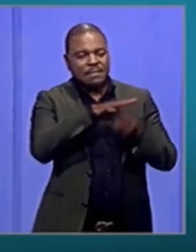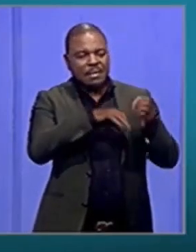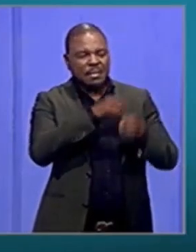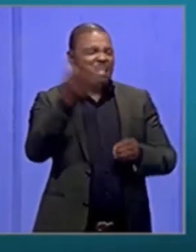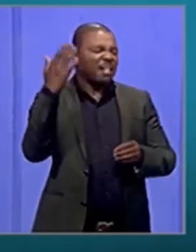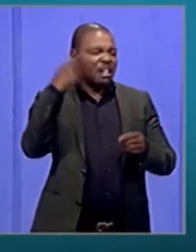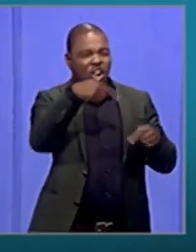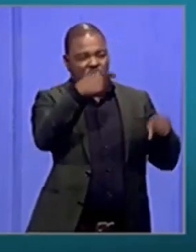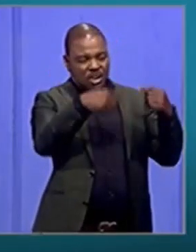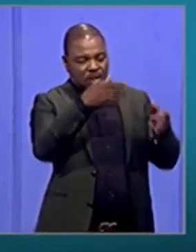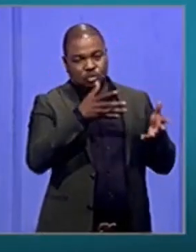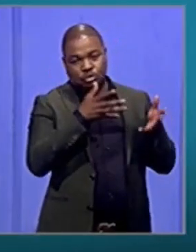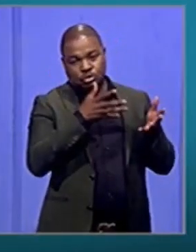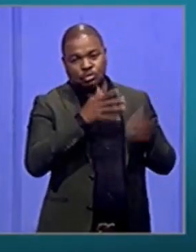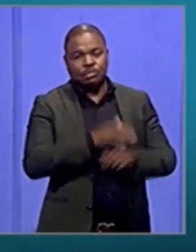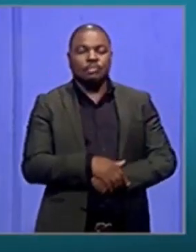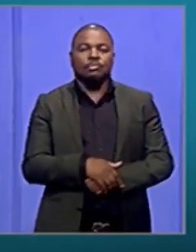kgale.